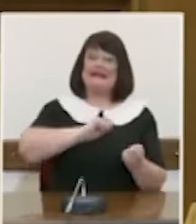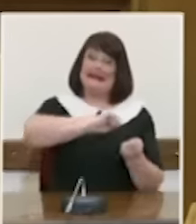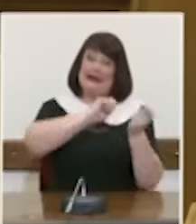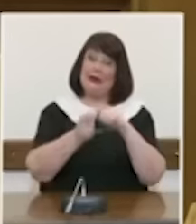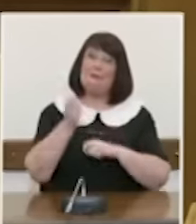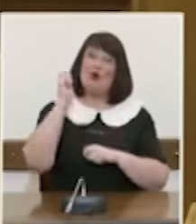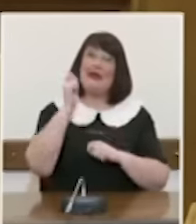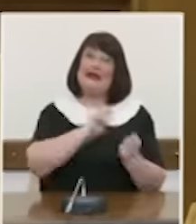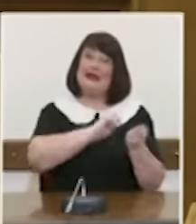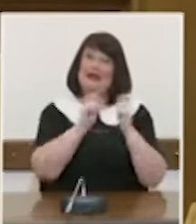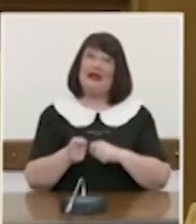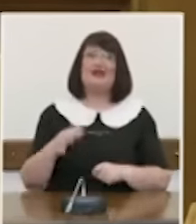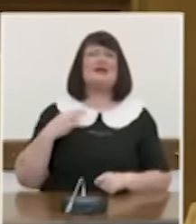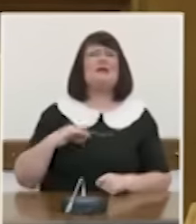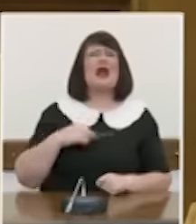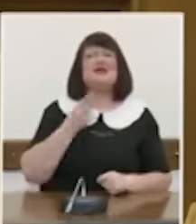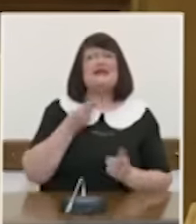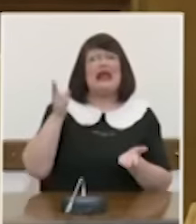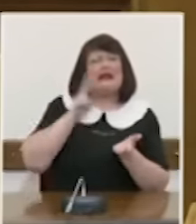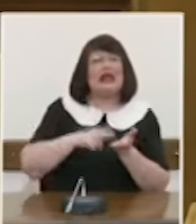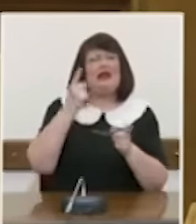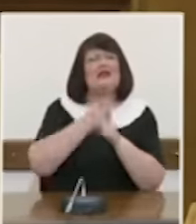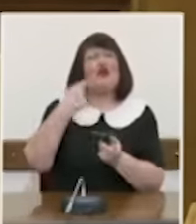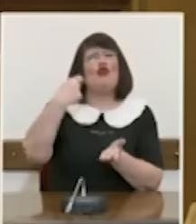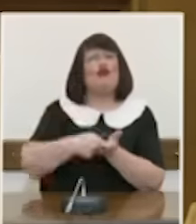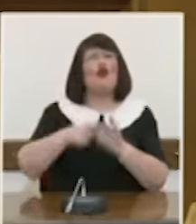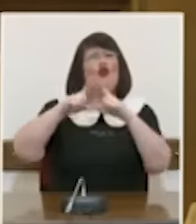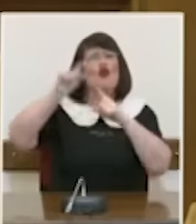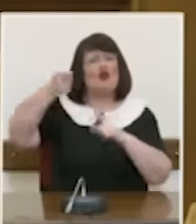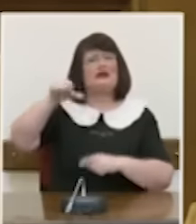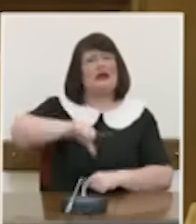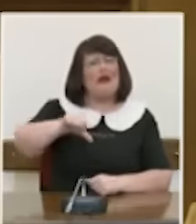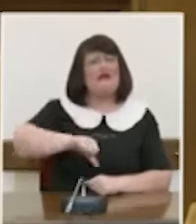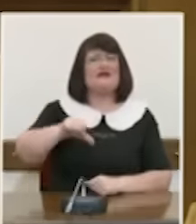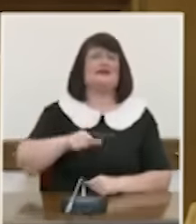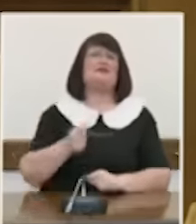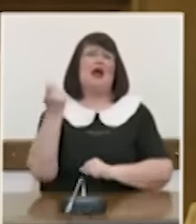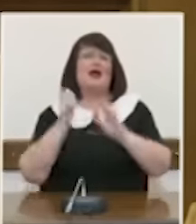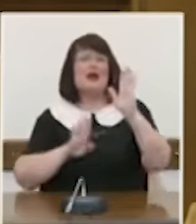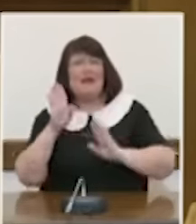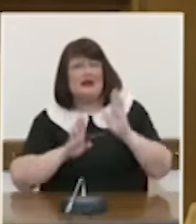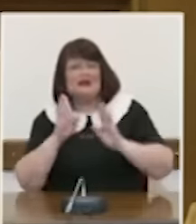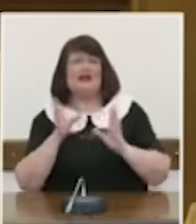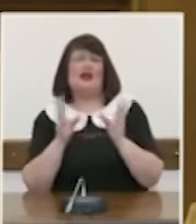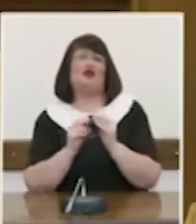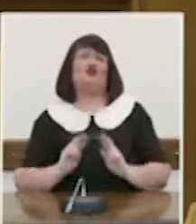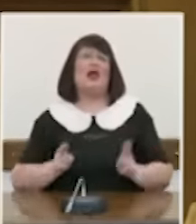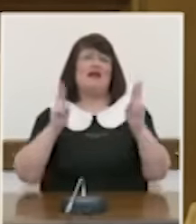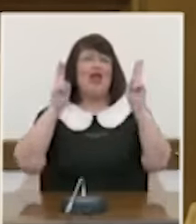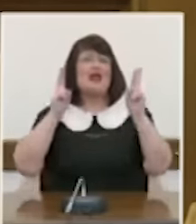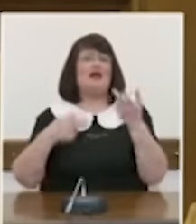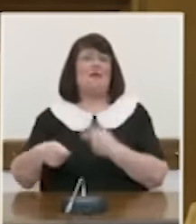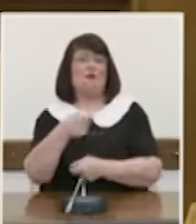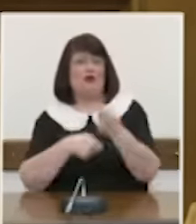πράσινα χαράτσια, τους ειδικούς φόρους σε ρεύμα, καύσιμα, τα χρηματιστήρια ενέργειας, την